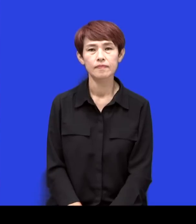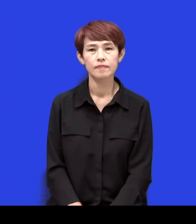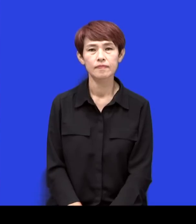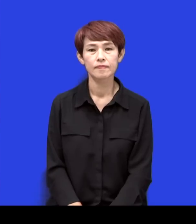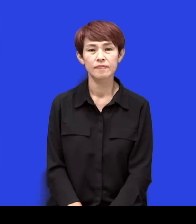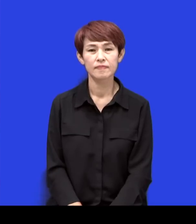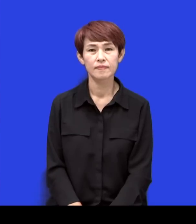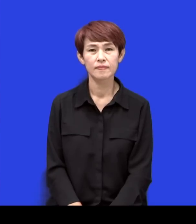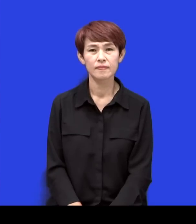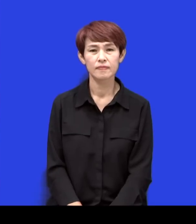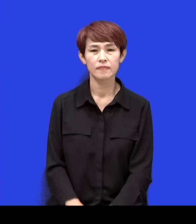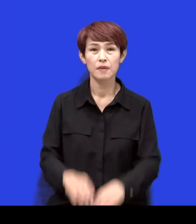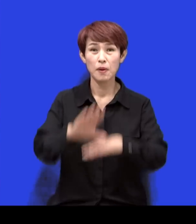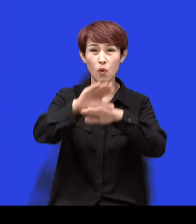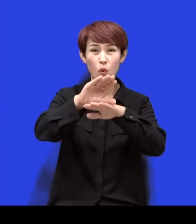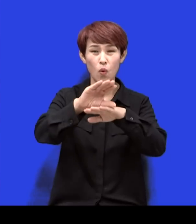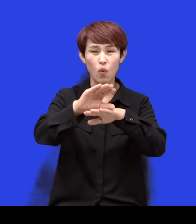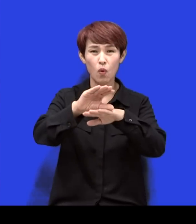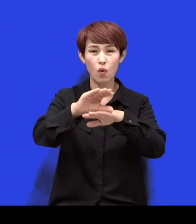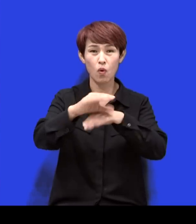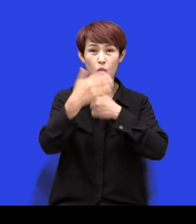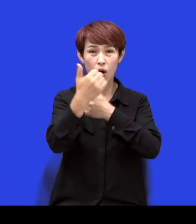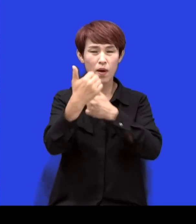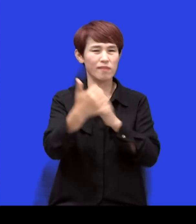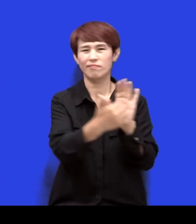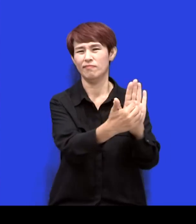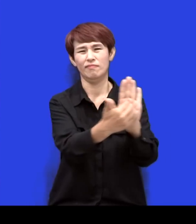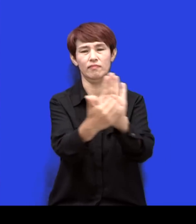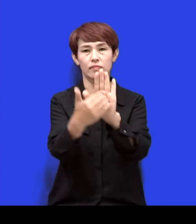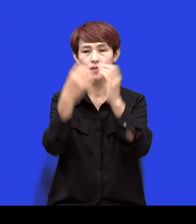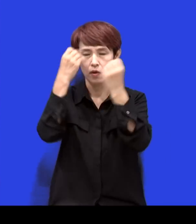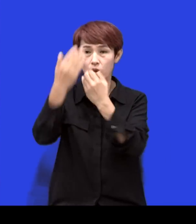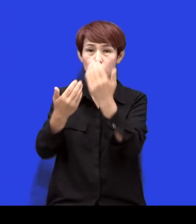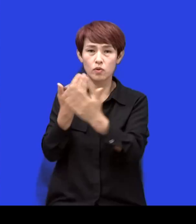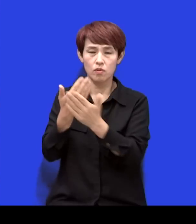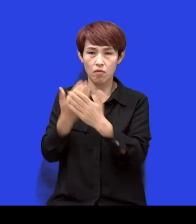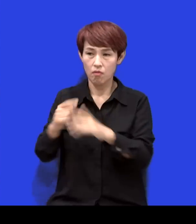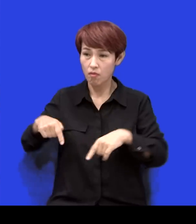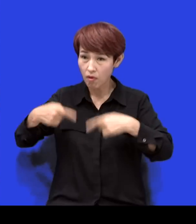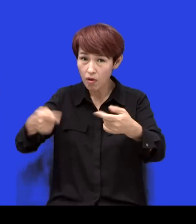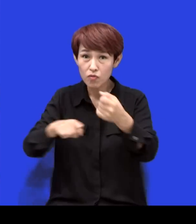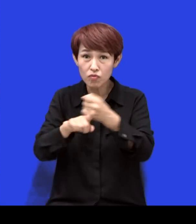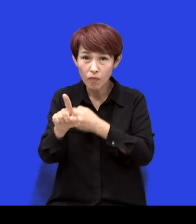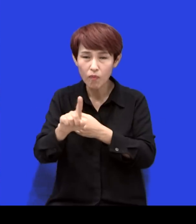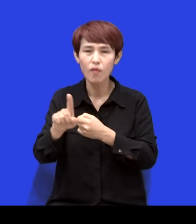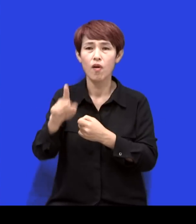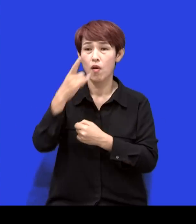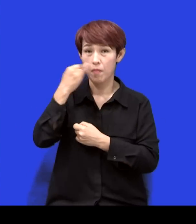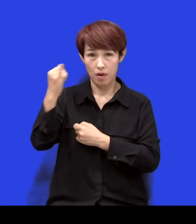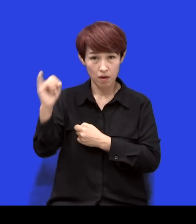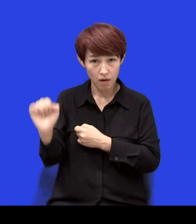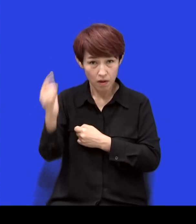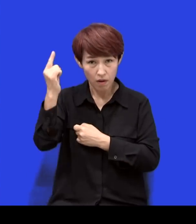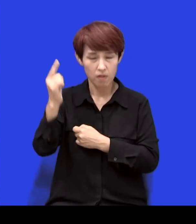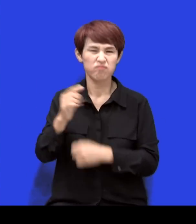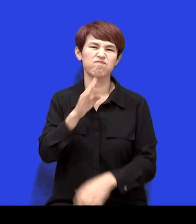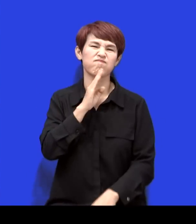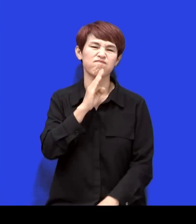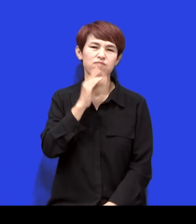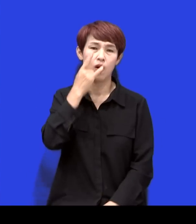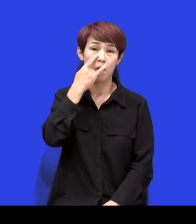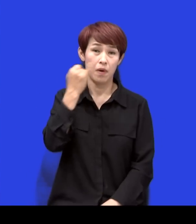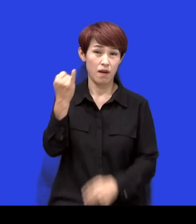얘기했지만 다른 방송을 다 거절하시고 오늘 새롭게 하소서에 출연하신 것도 어머님 때문이에요? 그렇죠. 예,